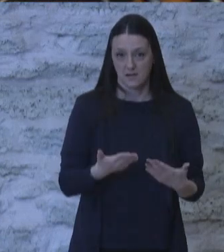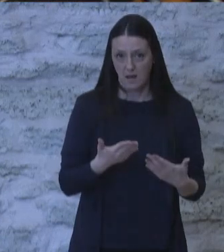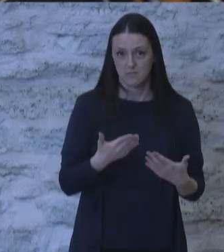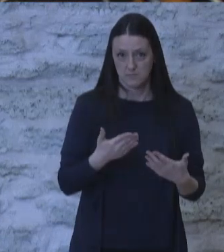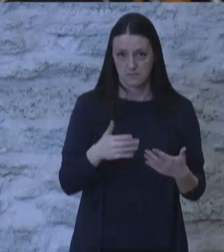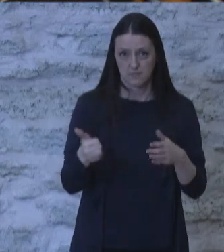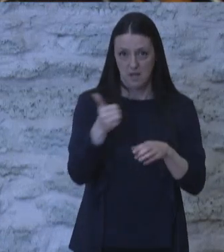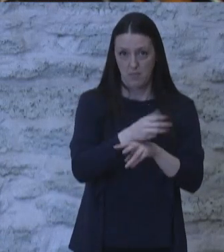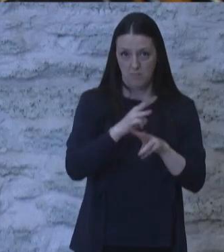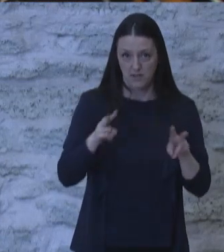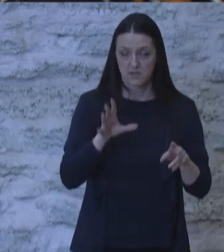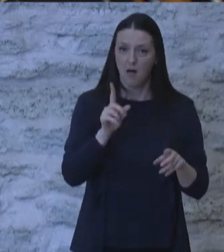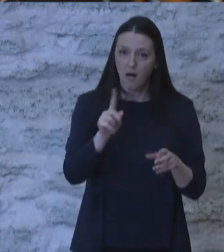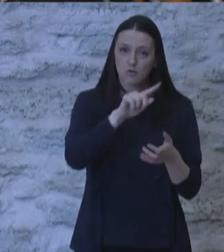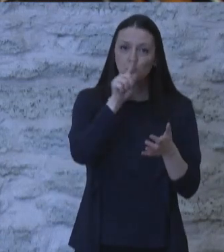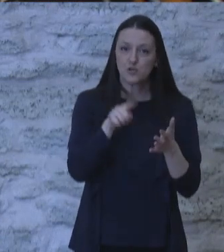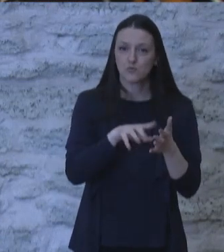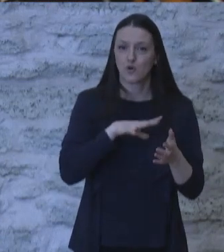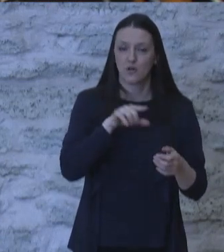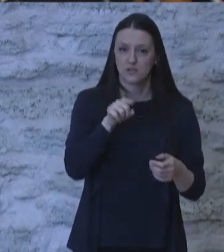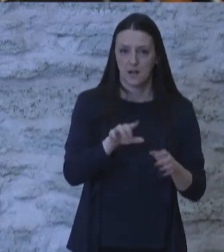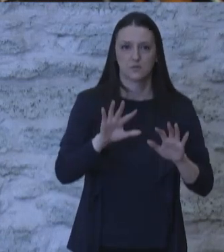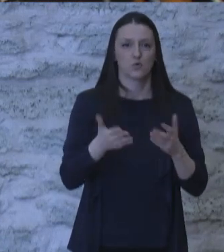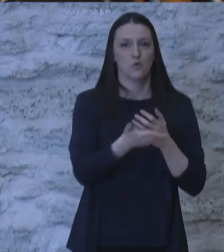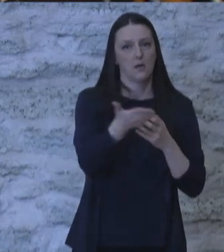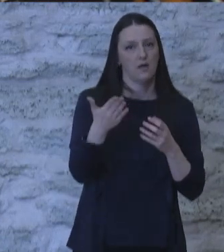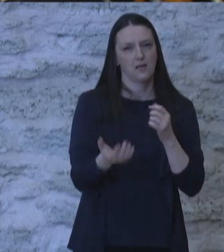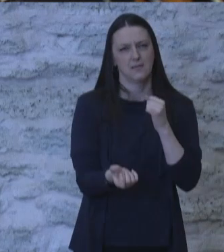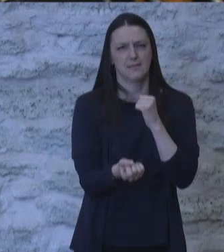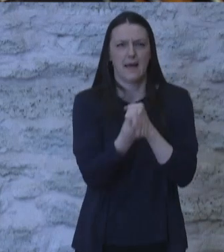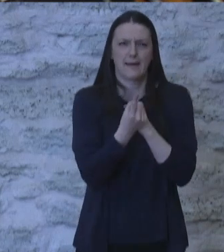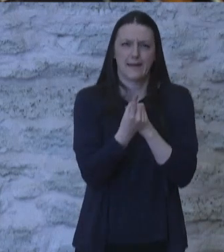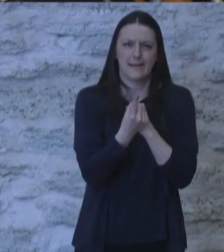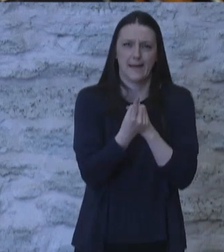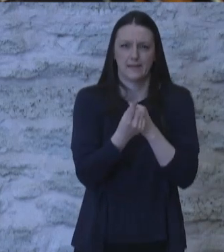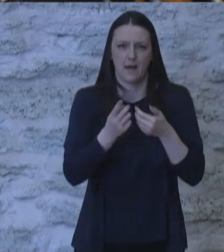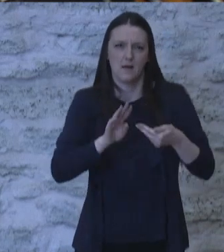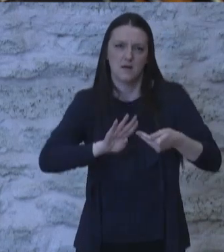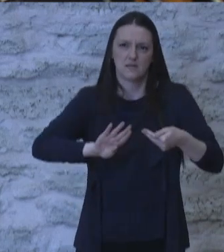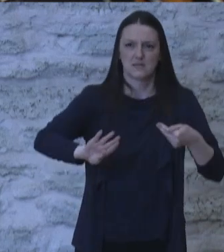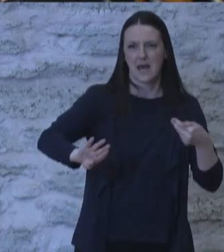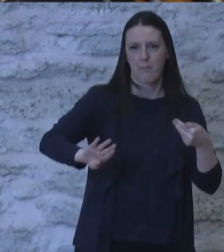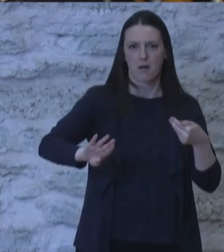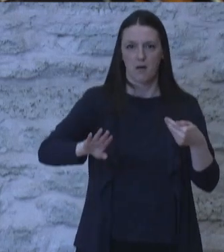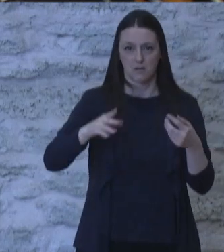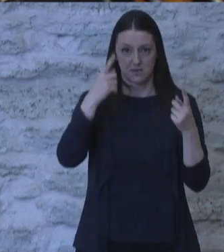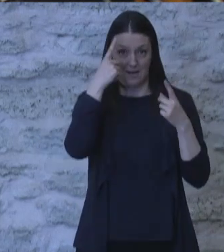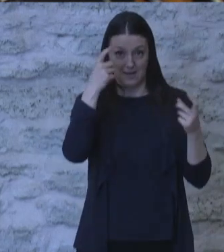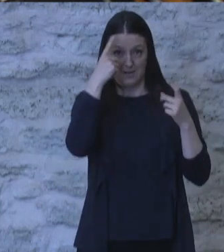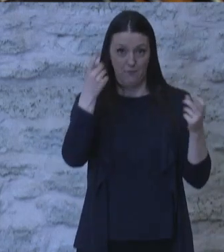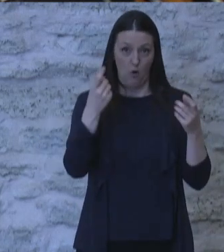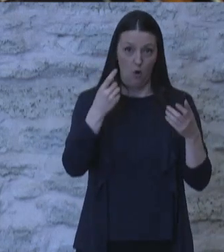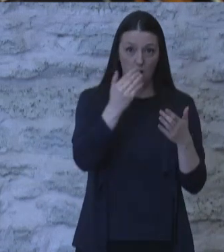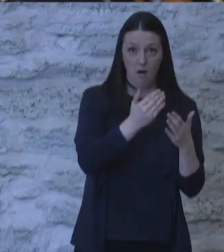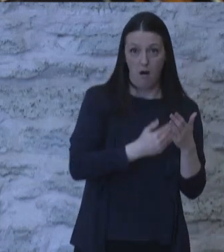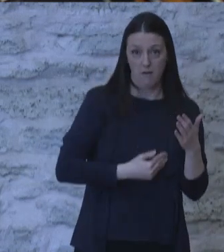ratas küsimus on ju selles, et kui te tekitate separaatseid infokanaleid juurde, siis